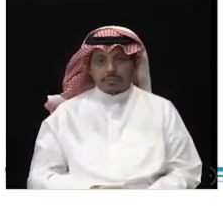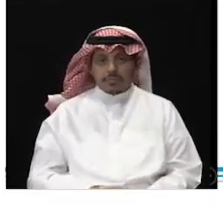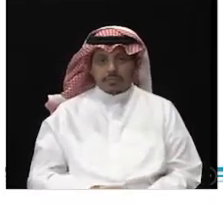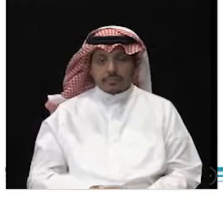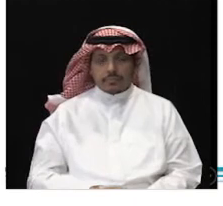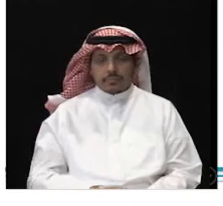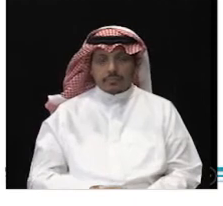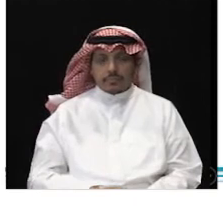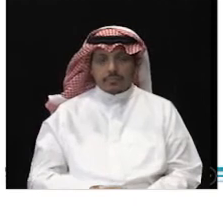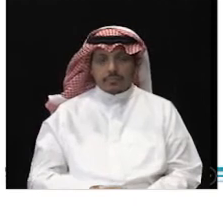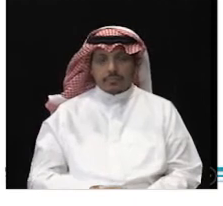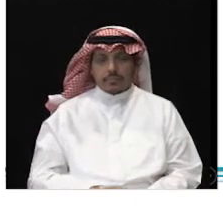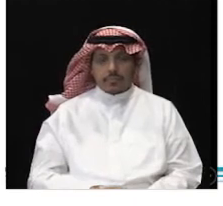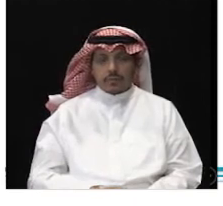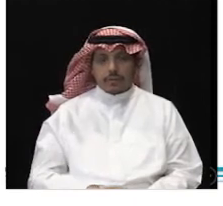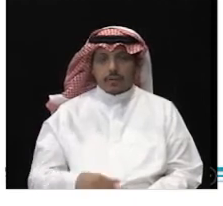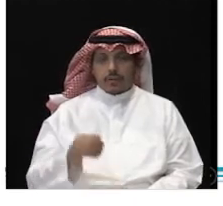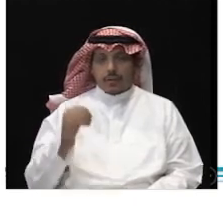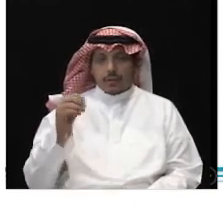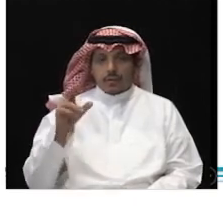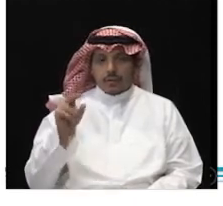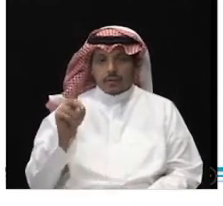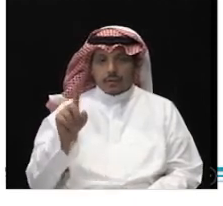حطبا، حطبا.